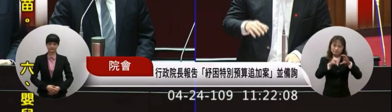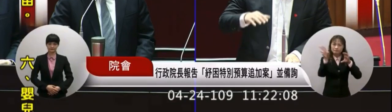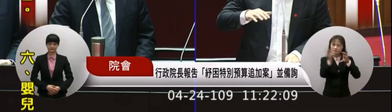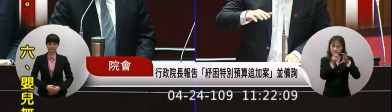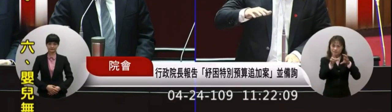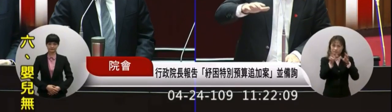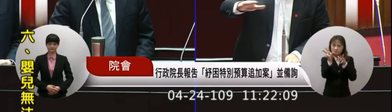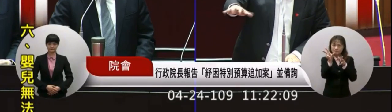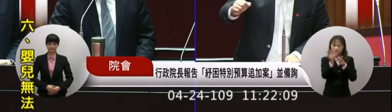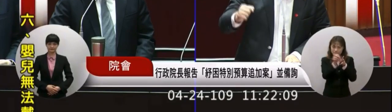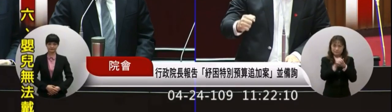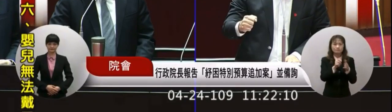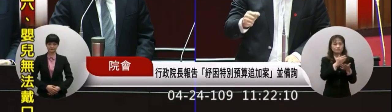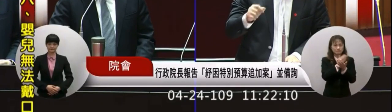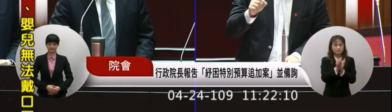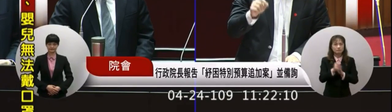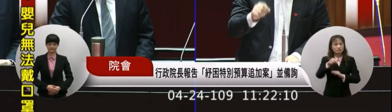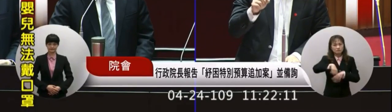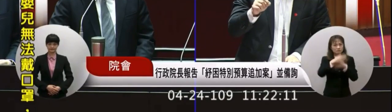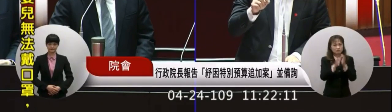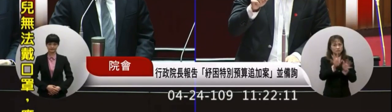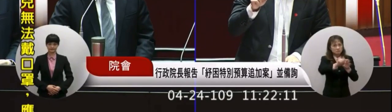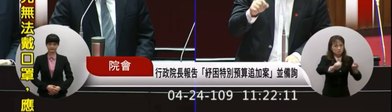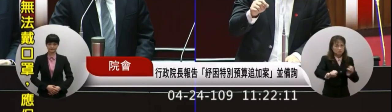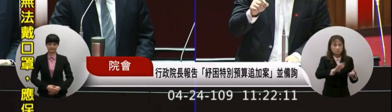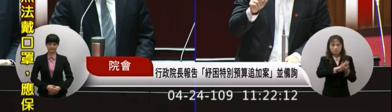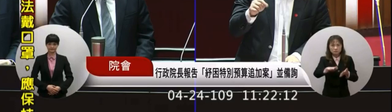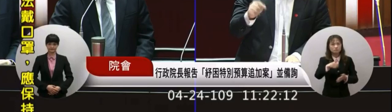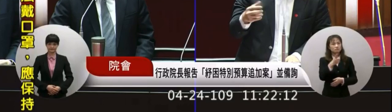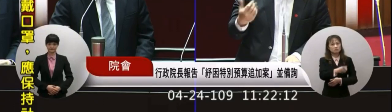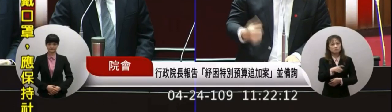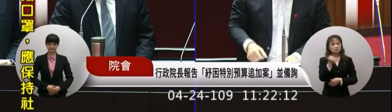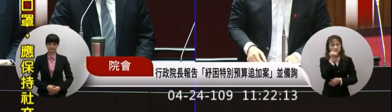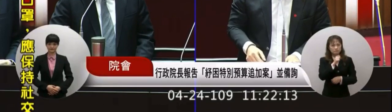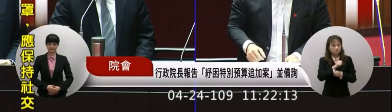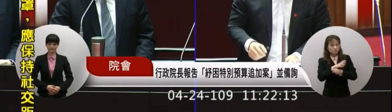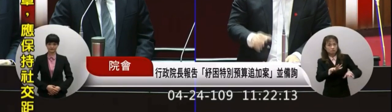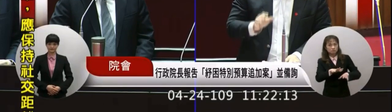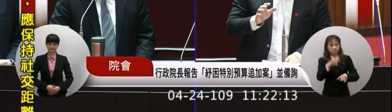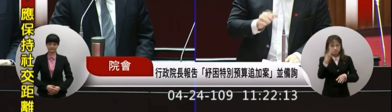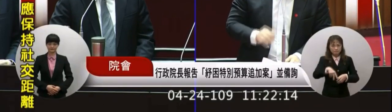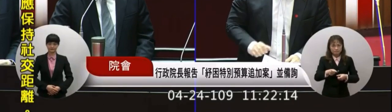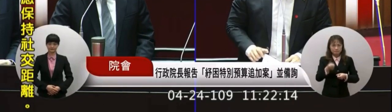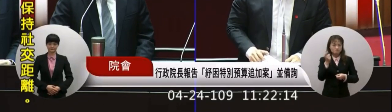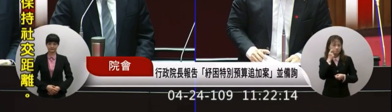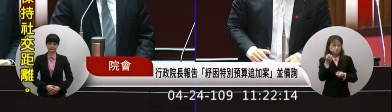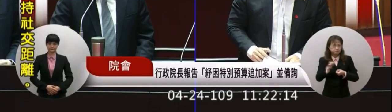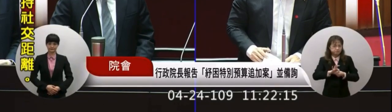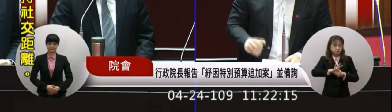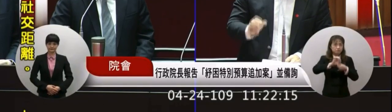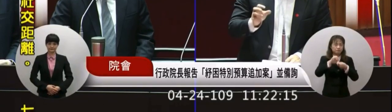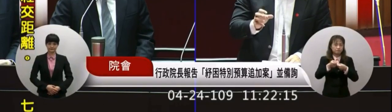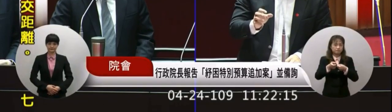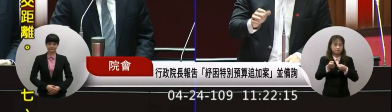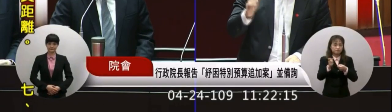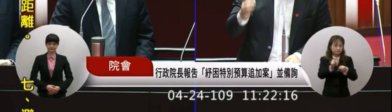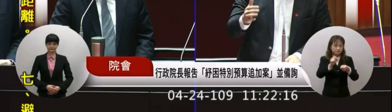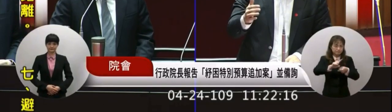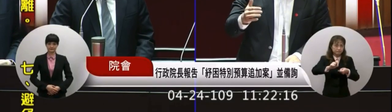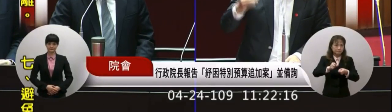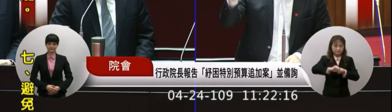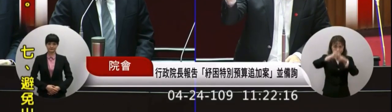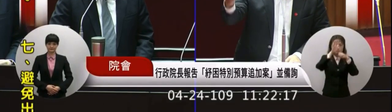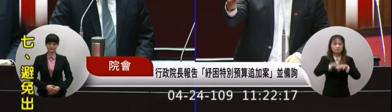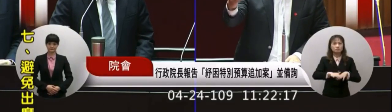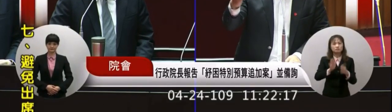无多一捆头全部掠掉啊，而且因有可能一个要注意愈做愈侪，所以只是要提醒吼，未来这个部分